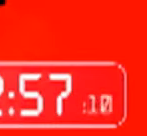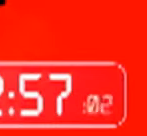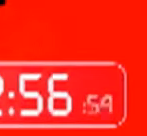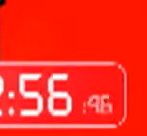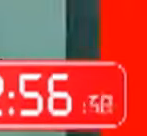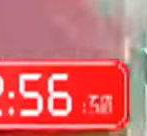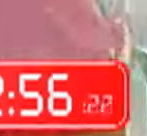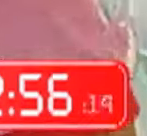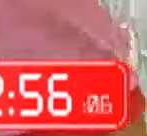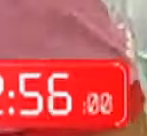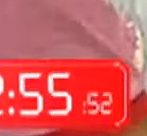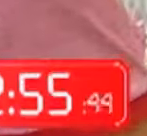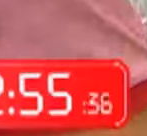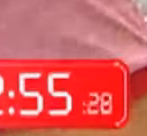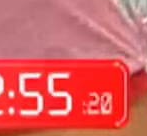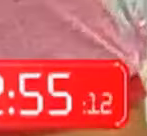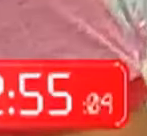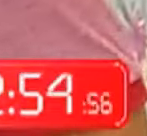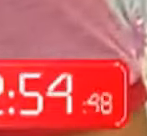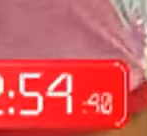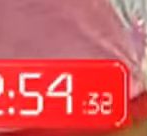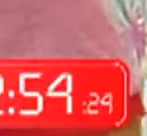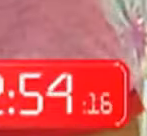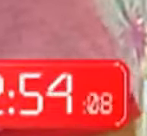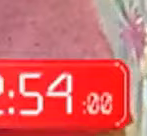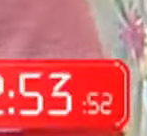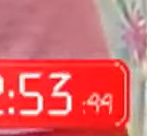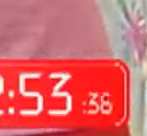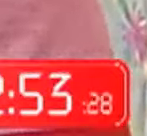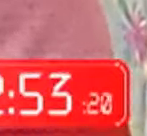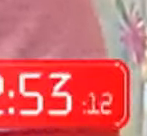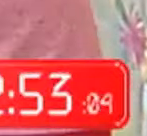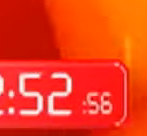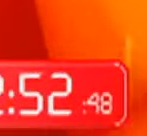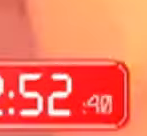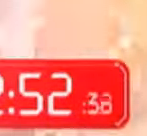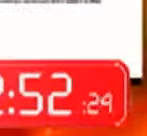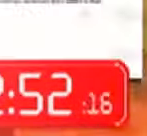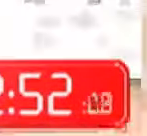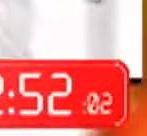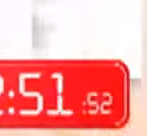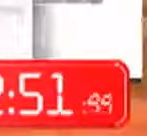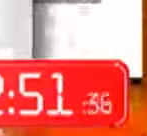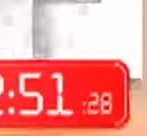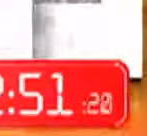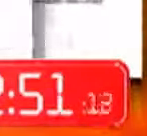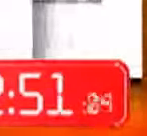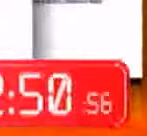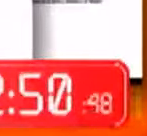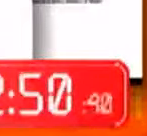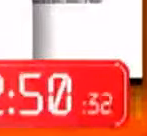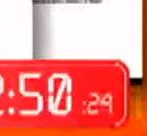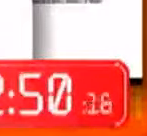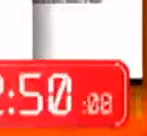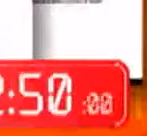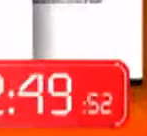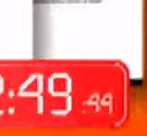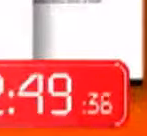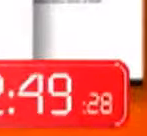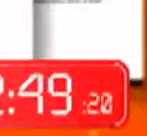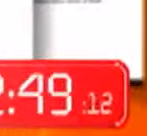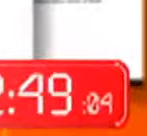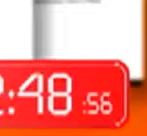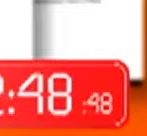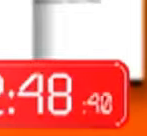araw-araw. It also helps people, especially those individuals who are at the later stages of life, na pwedeng mag-prevent from